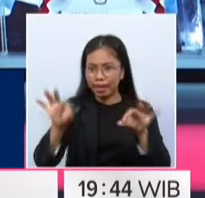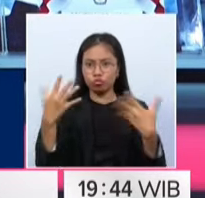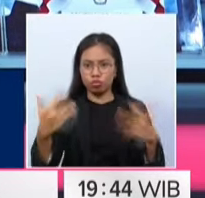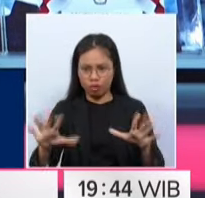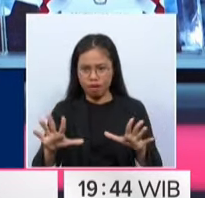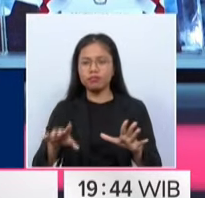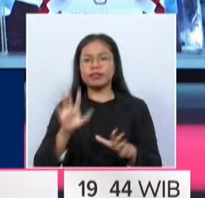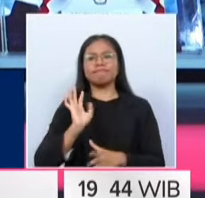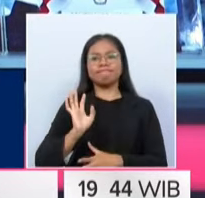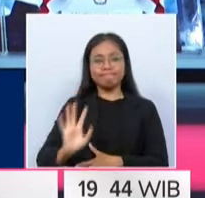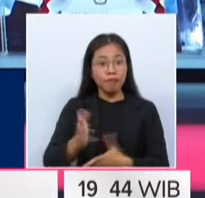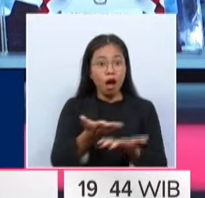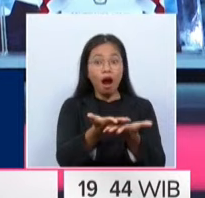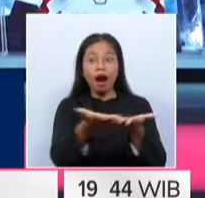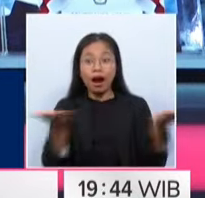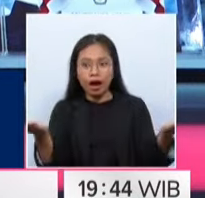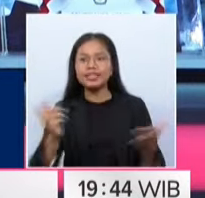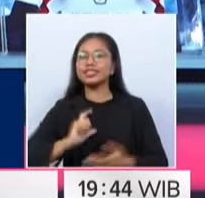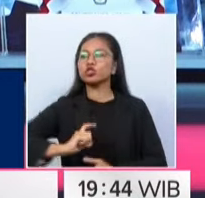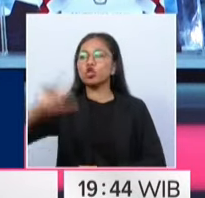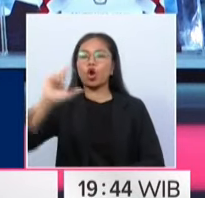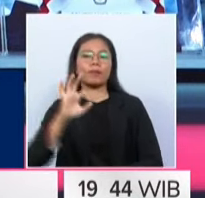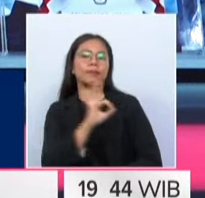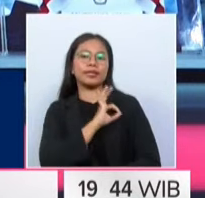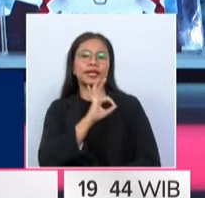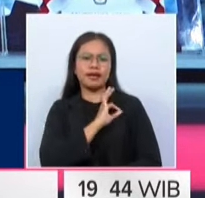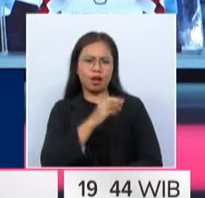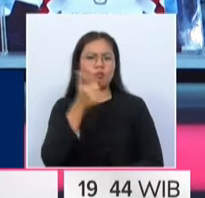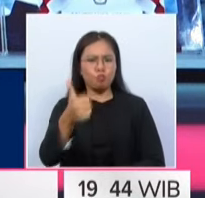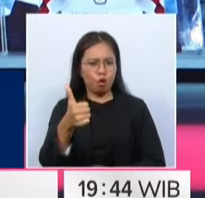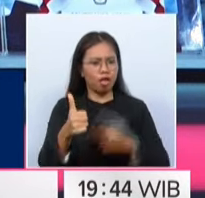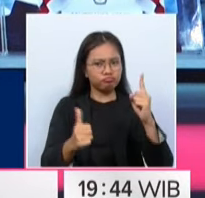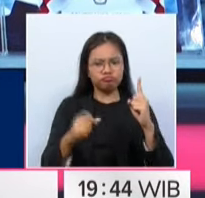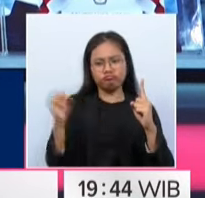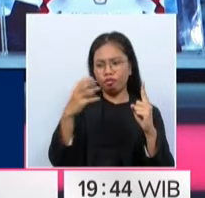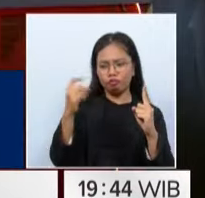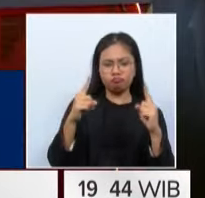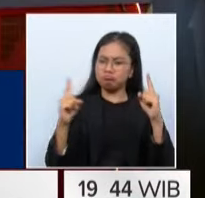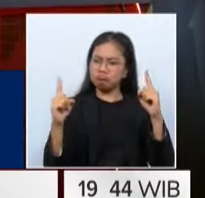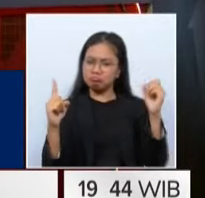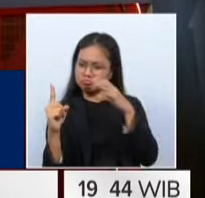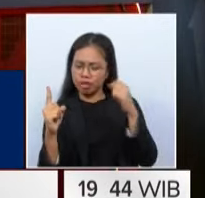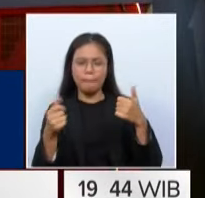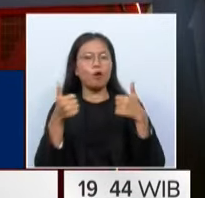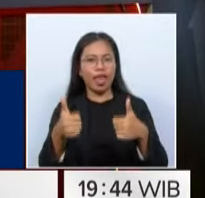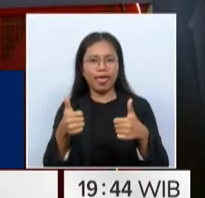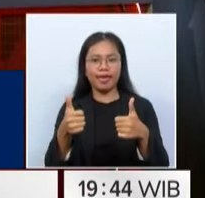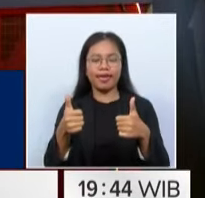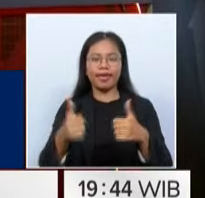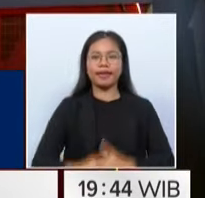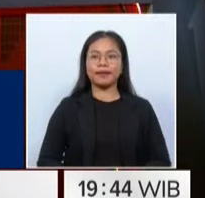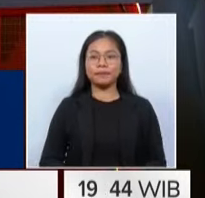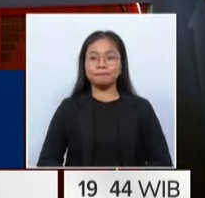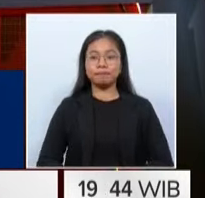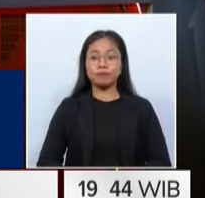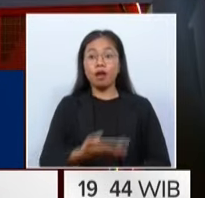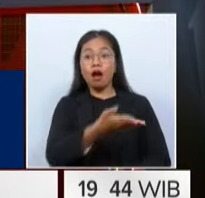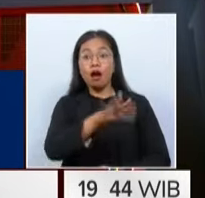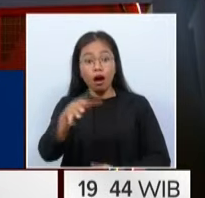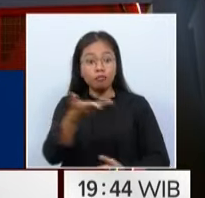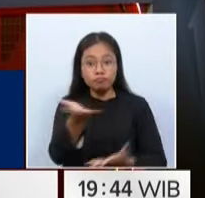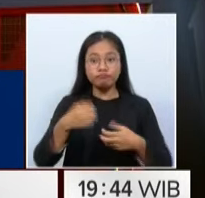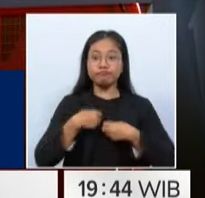masing-masing calon presiden juga diberikan kesempatan untuk saling menanggapi dan saling merespon dan perlu kami sampaikan lagi